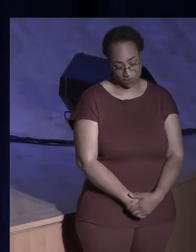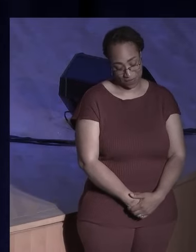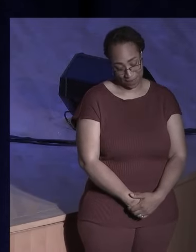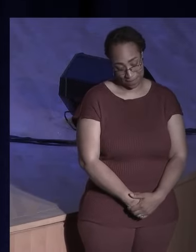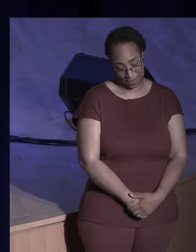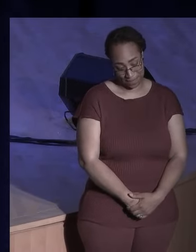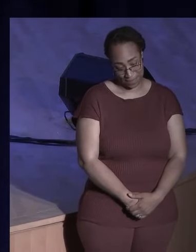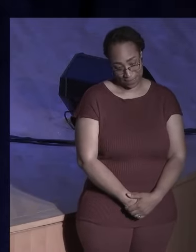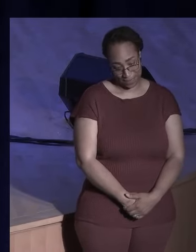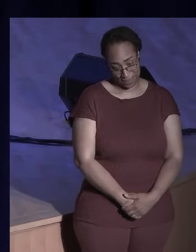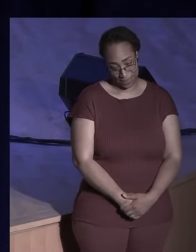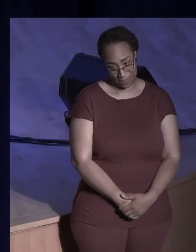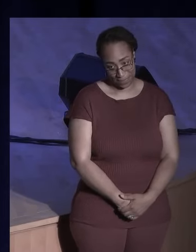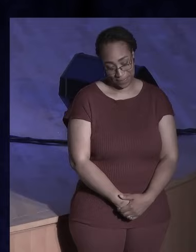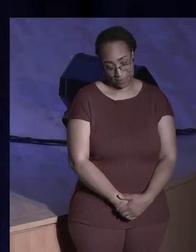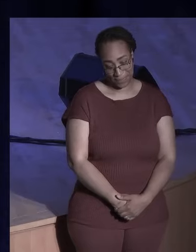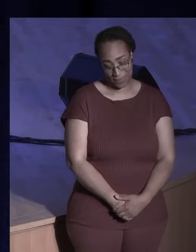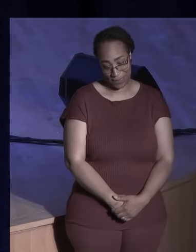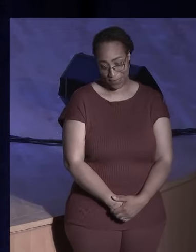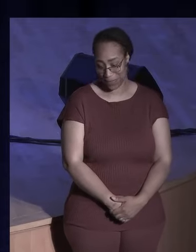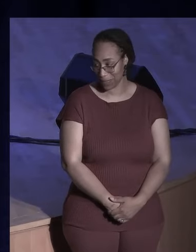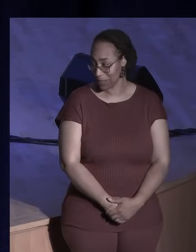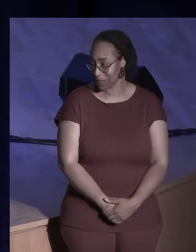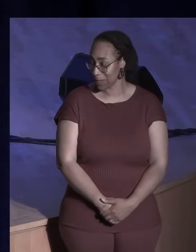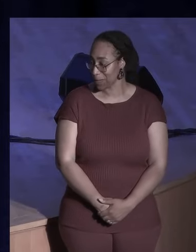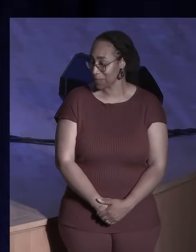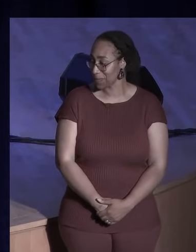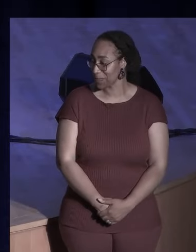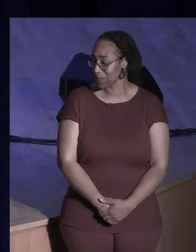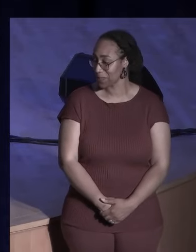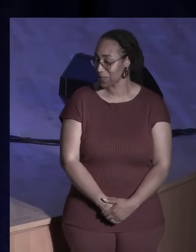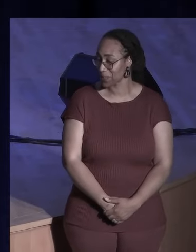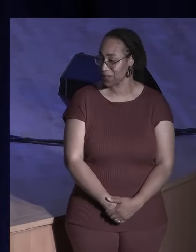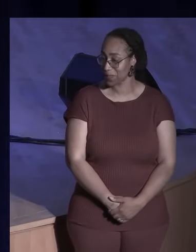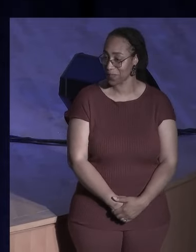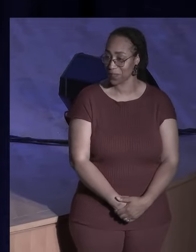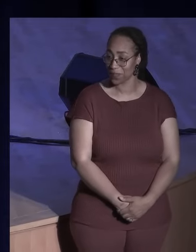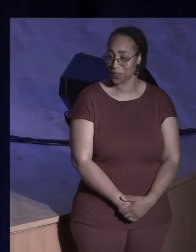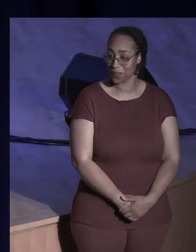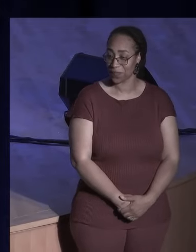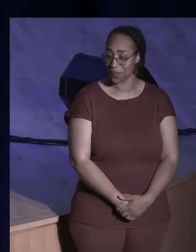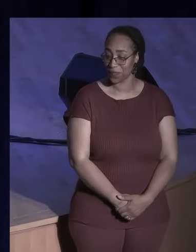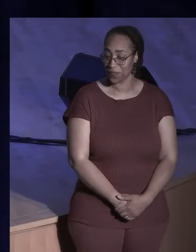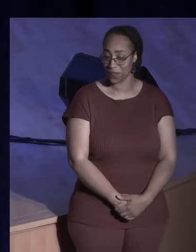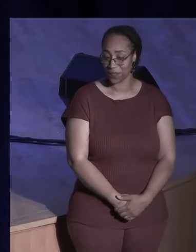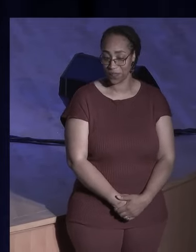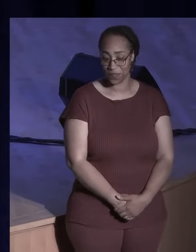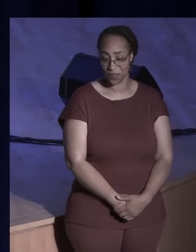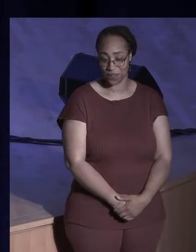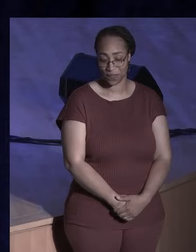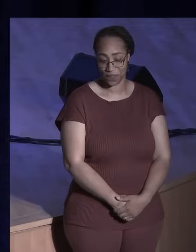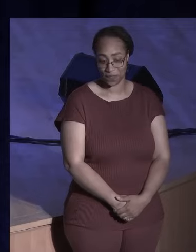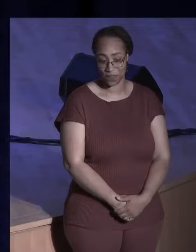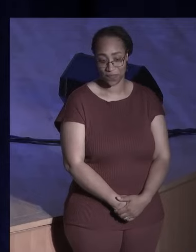hihia. E ho'opo mai ka I pū I kia naina mana mea a pau, a ma hope o kia hui ana, e olu olu oko e ho'i ho'i a